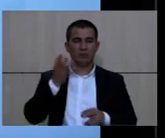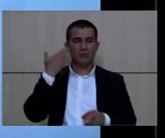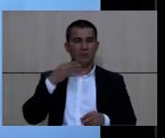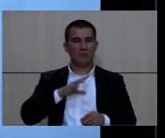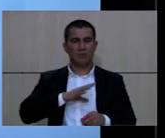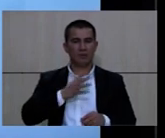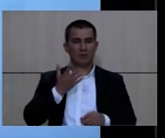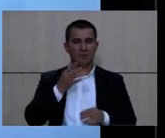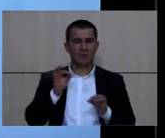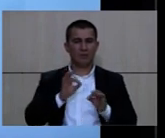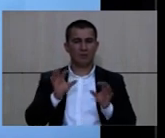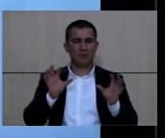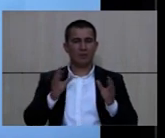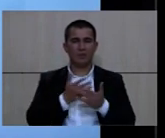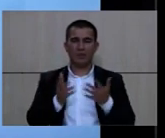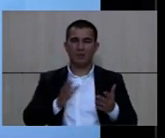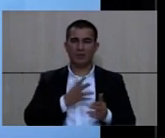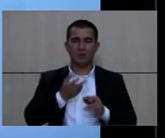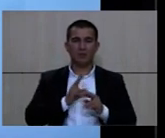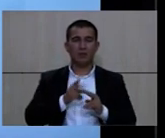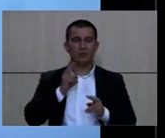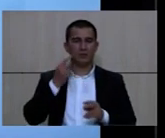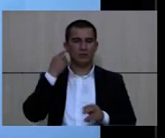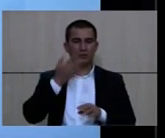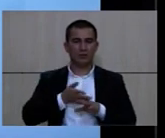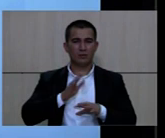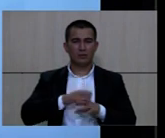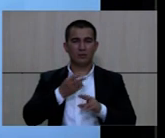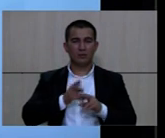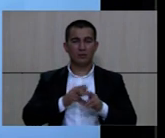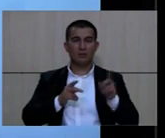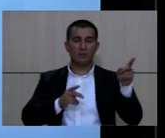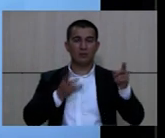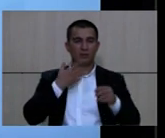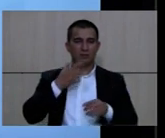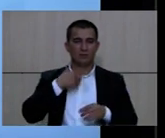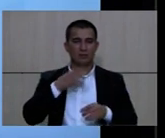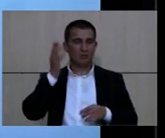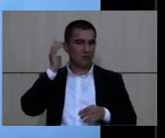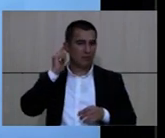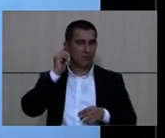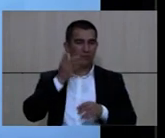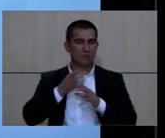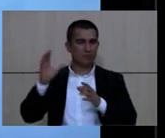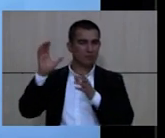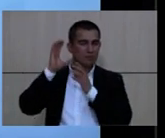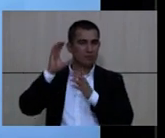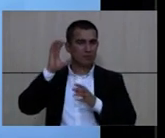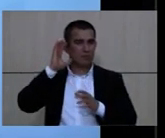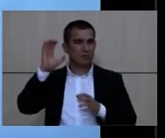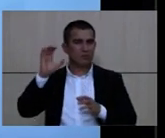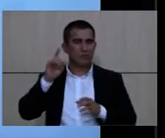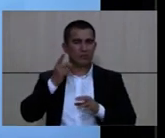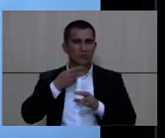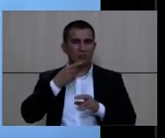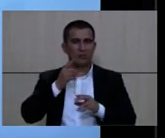bo'lmaganida quloqi og'ir odamlarga ruperni quloqiga qo'yib eshitganlar. Demak, u tovushni kuchaytirib